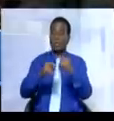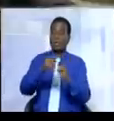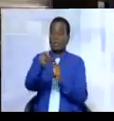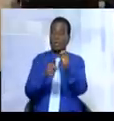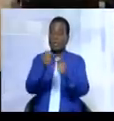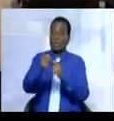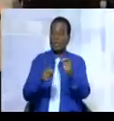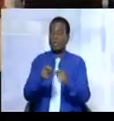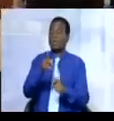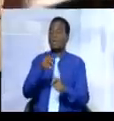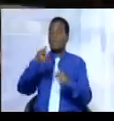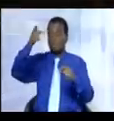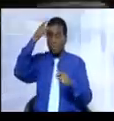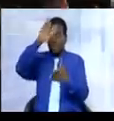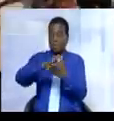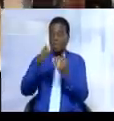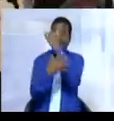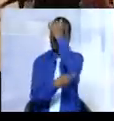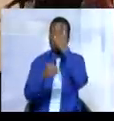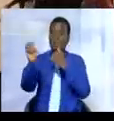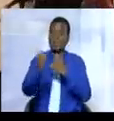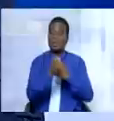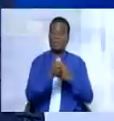de développement et de réduction de la pauvreté.